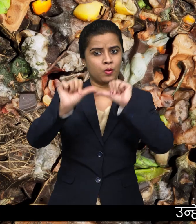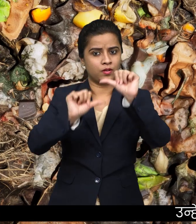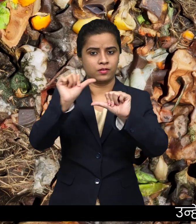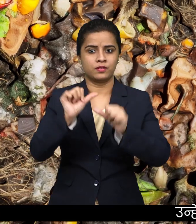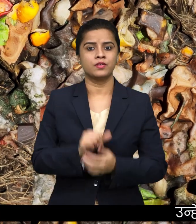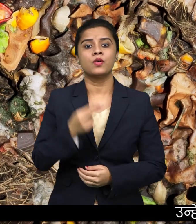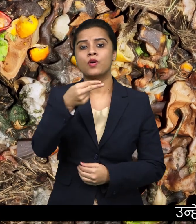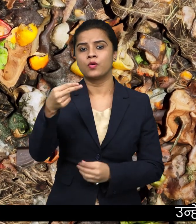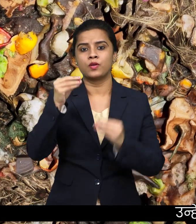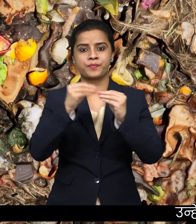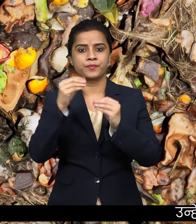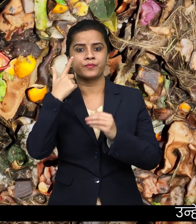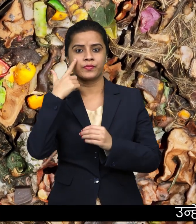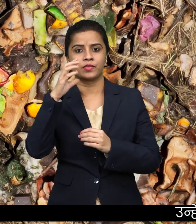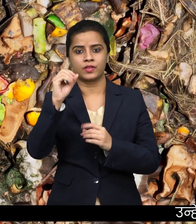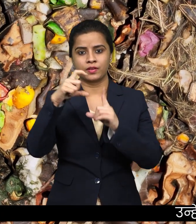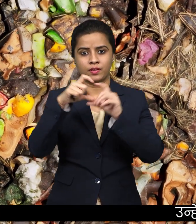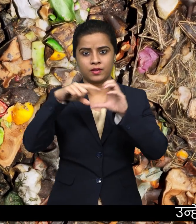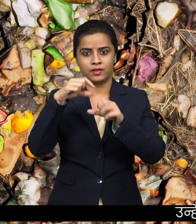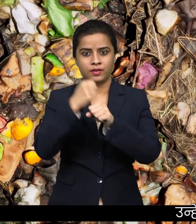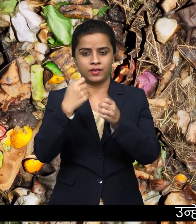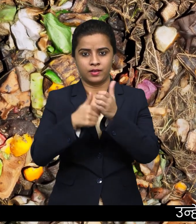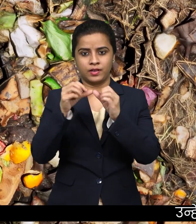जैव अपघटनीय कहा जाता है।